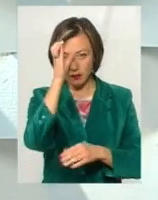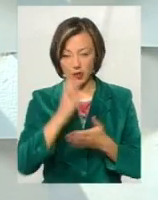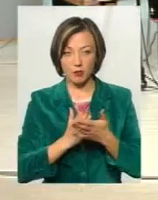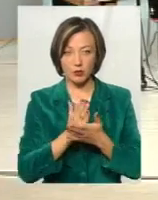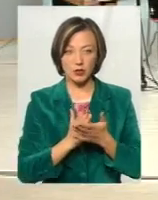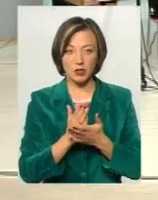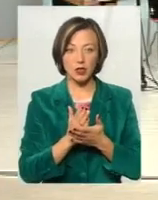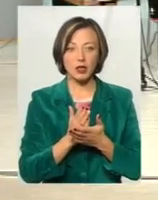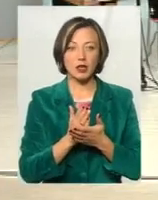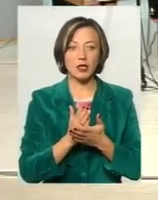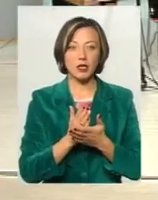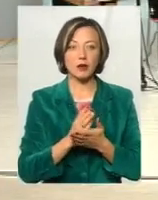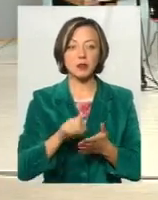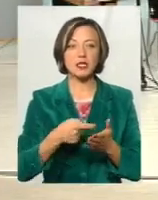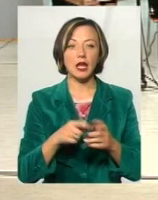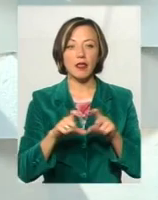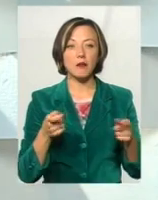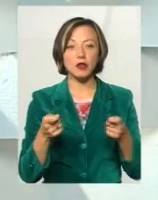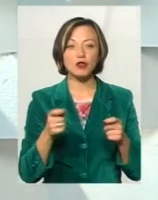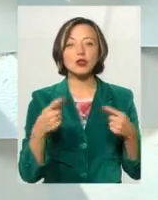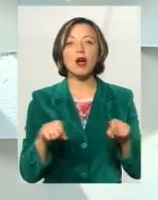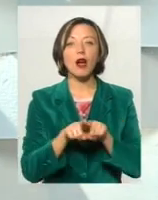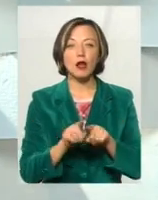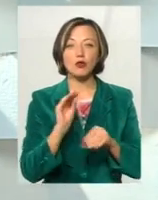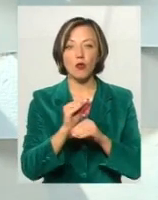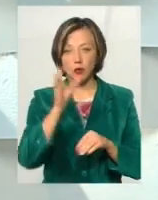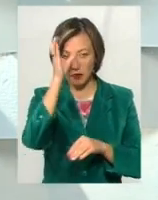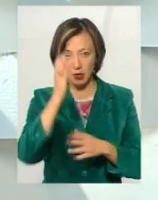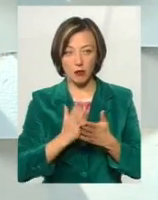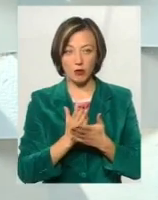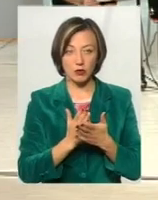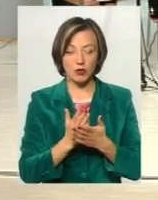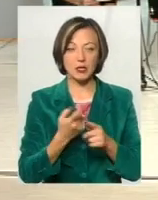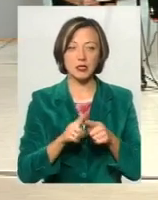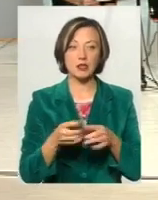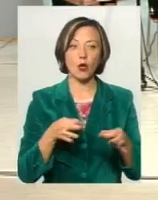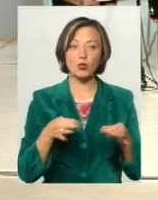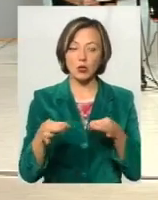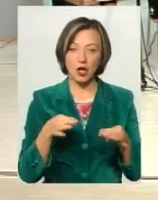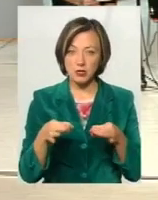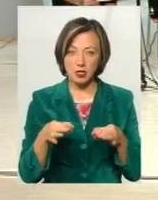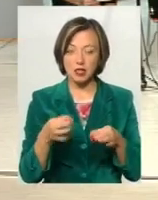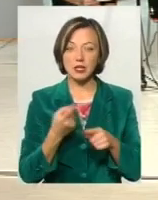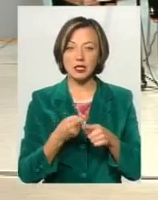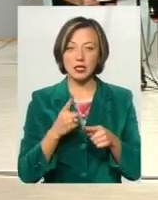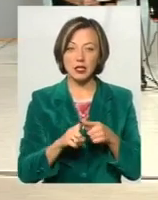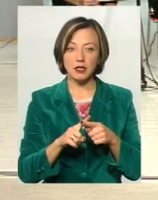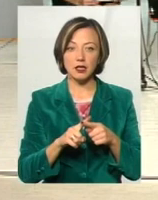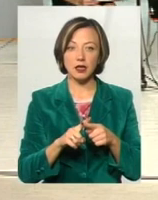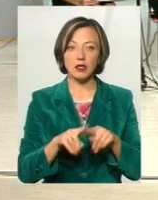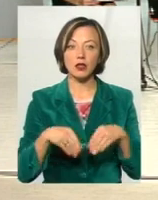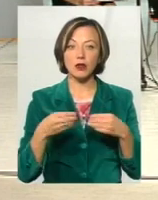пані Світлани звертаюся, міський департамент. Що таке додаткова освітня послуга? Це консультації. Це